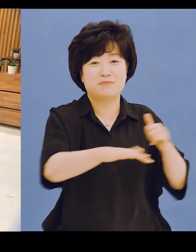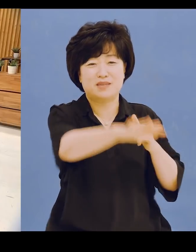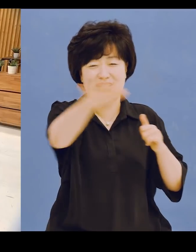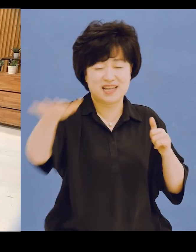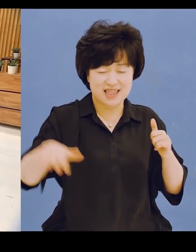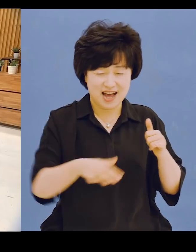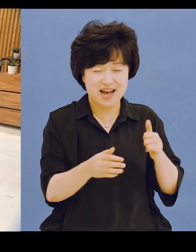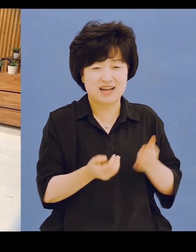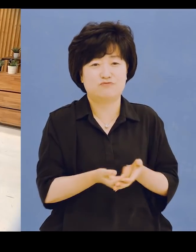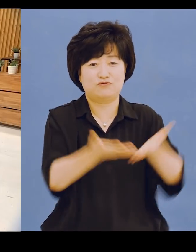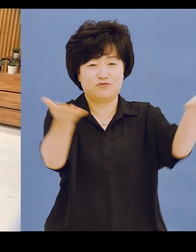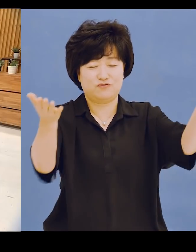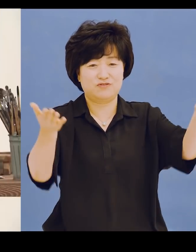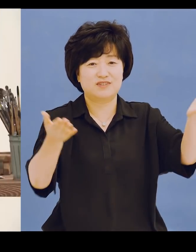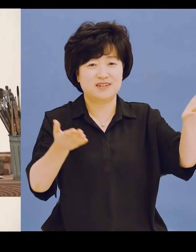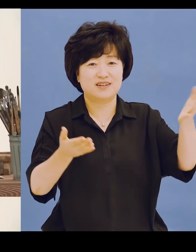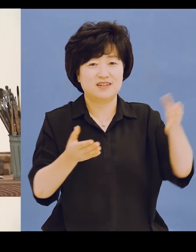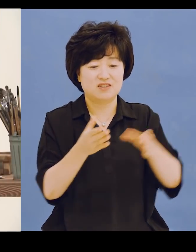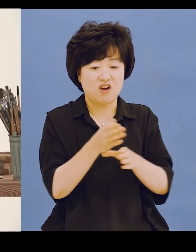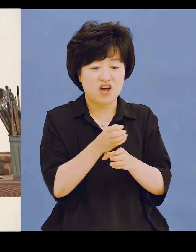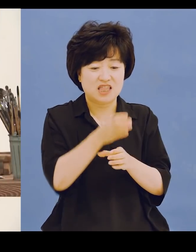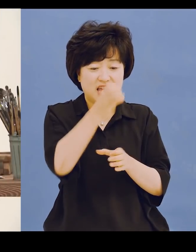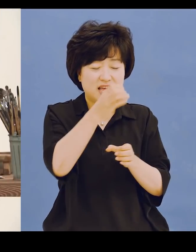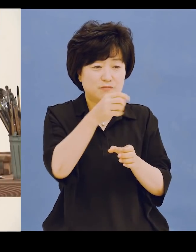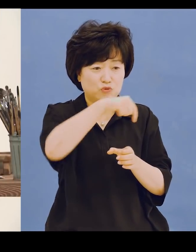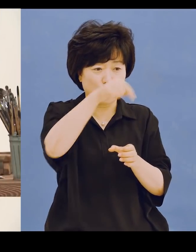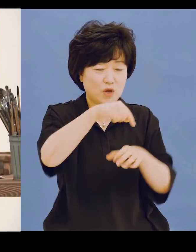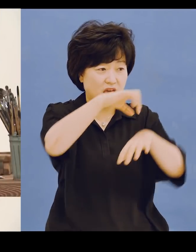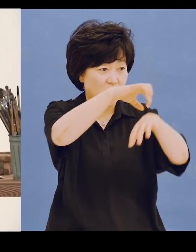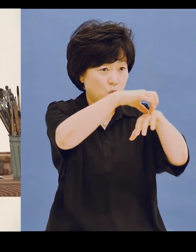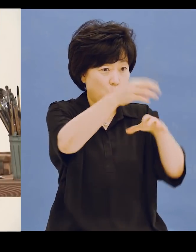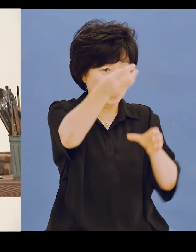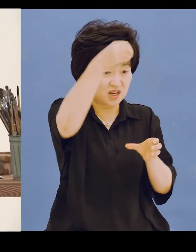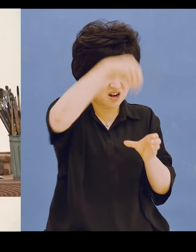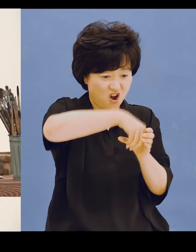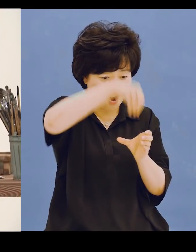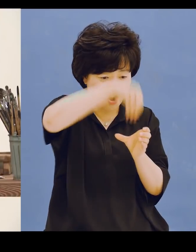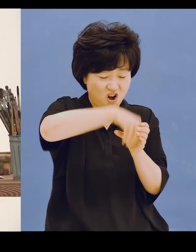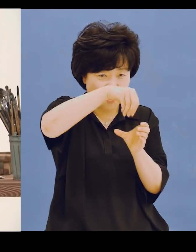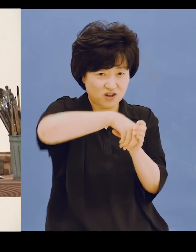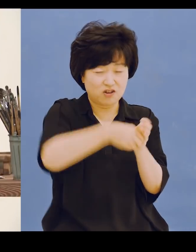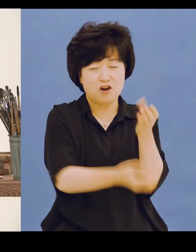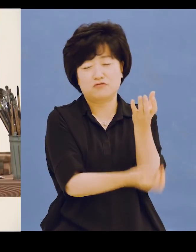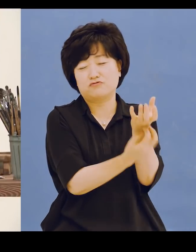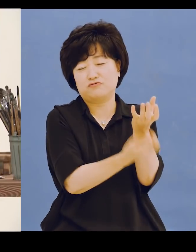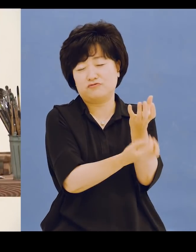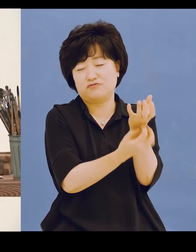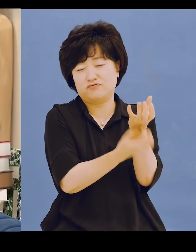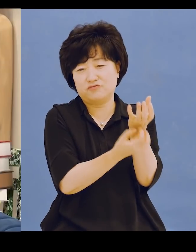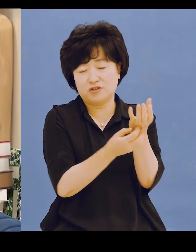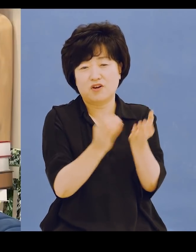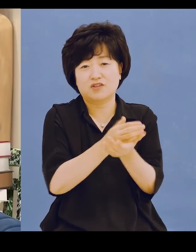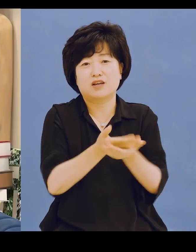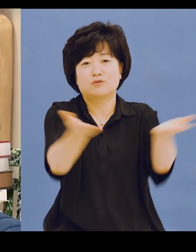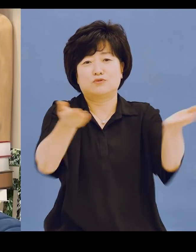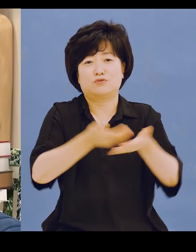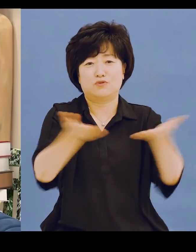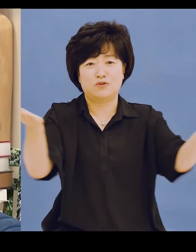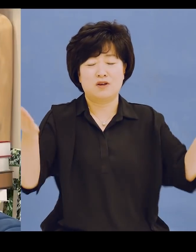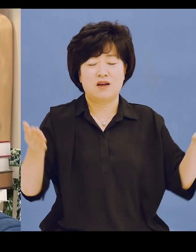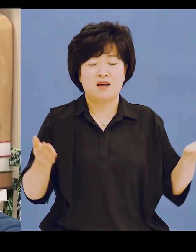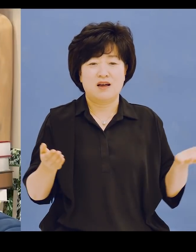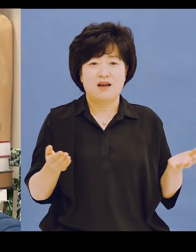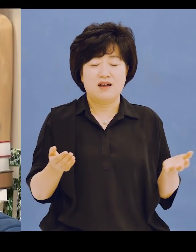불에 구워서 먹죠. 거기는 아주 여러 가지 에피소드가 있어요. 그거를 물어보면